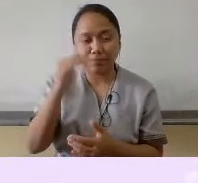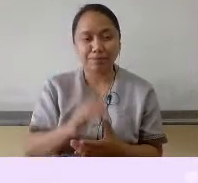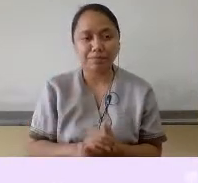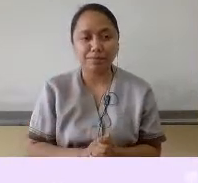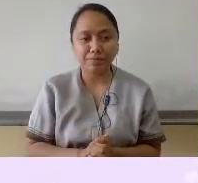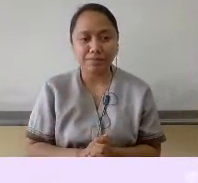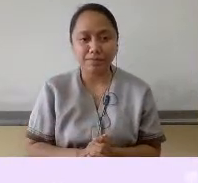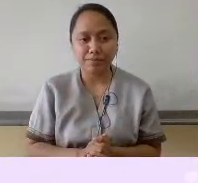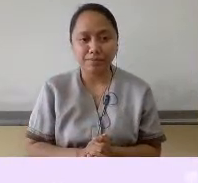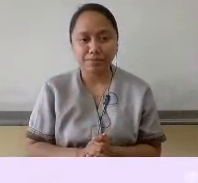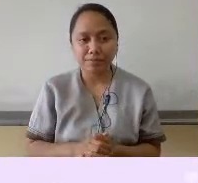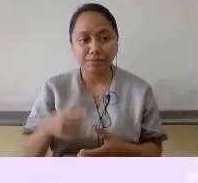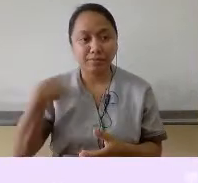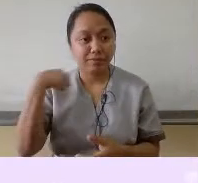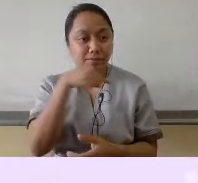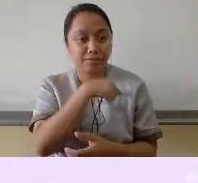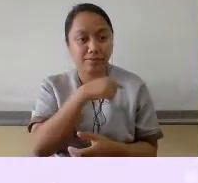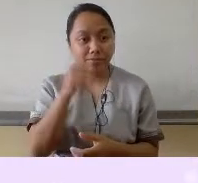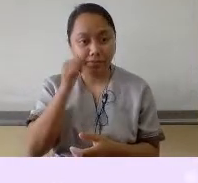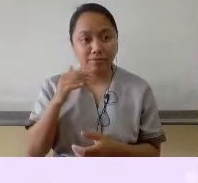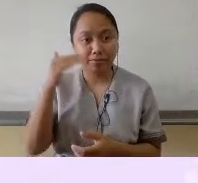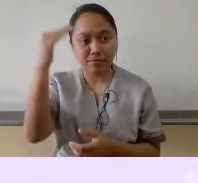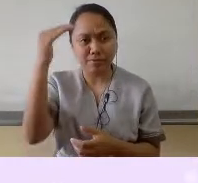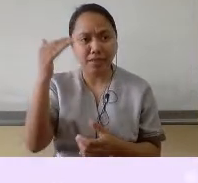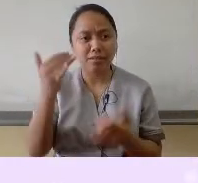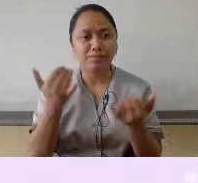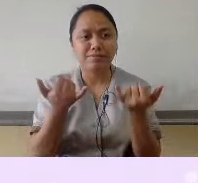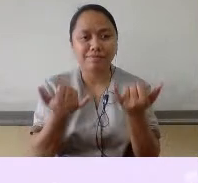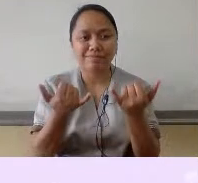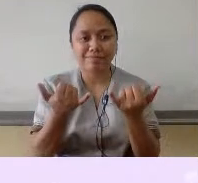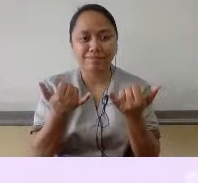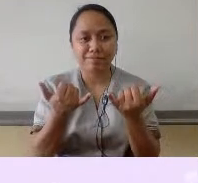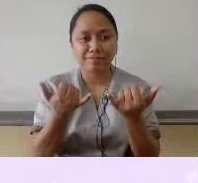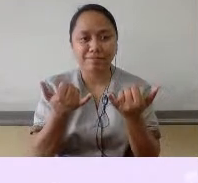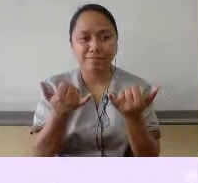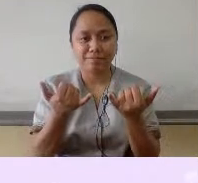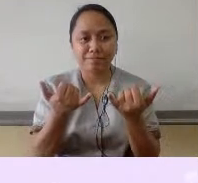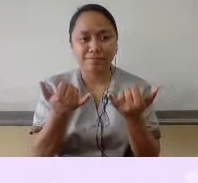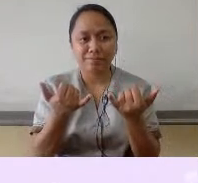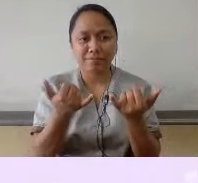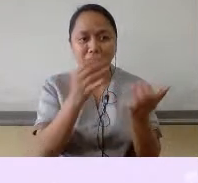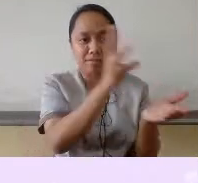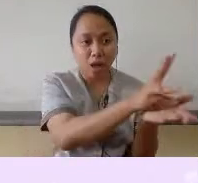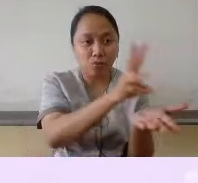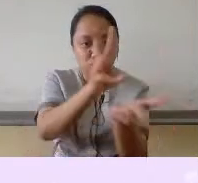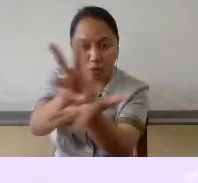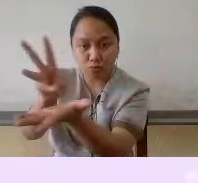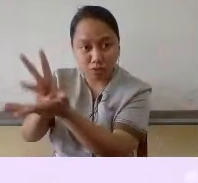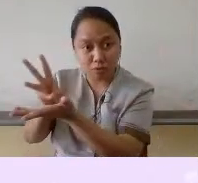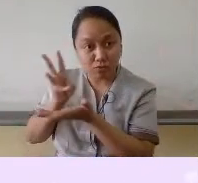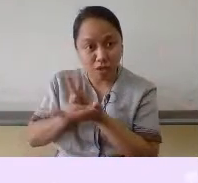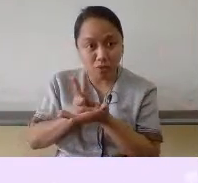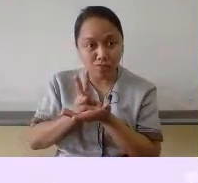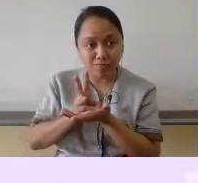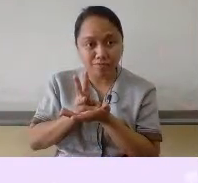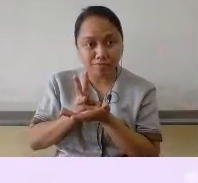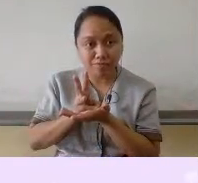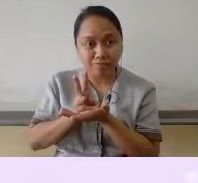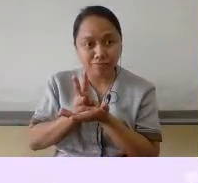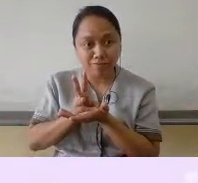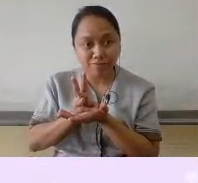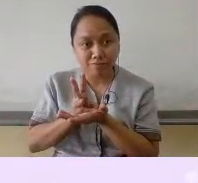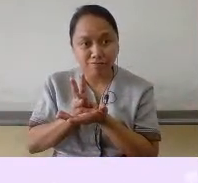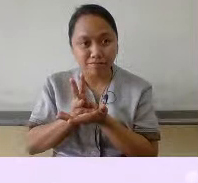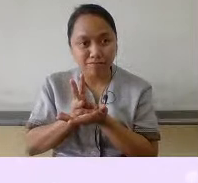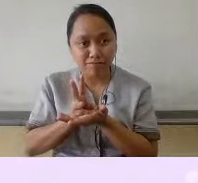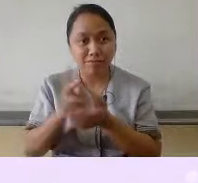mga kababaihan sa Kanayunan ay nandoon po sa ating 9 million hectares